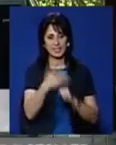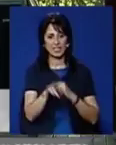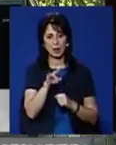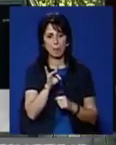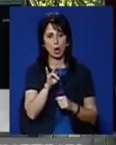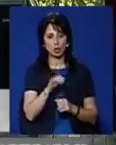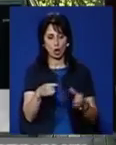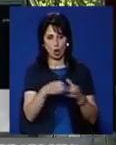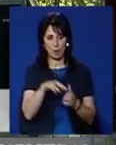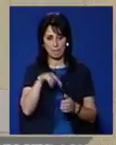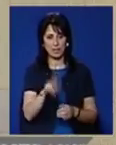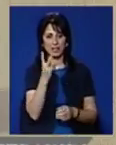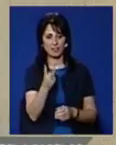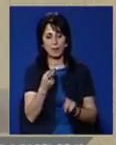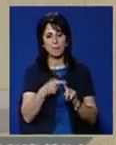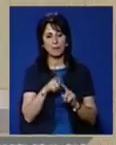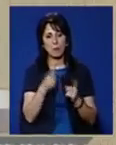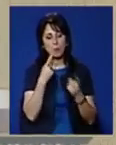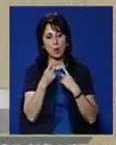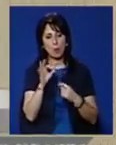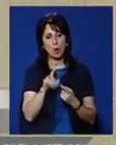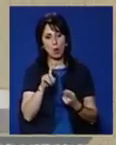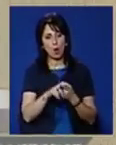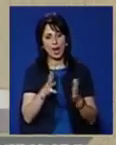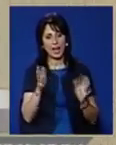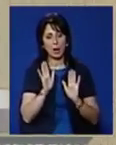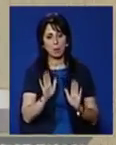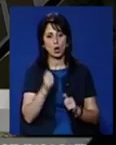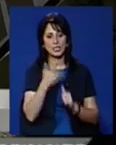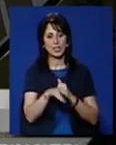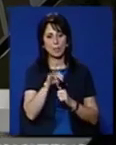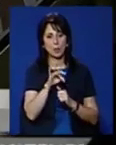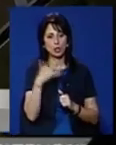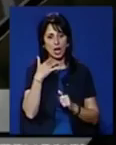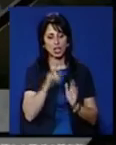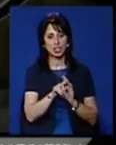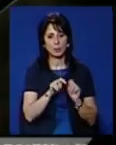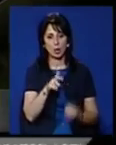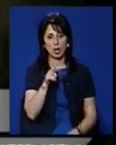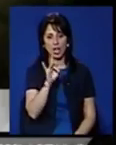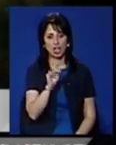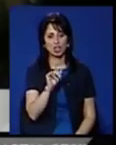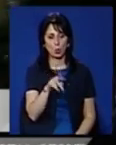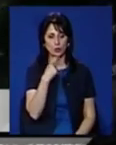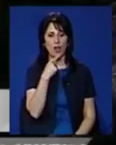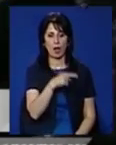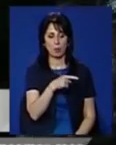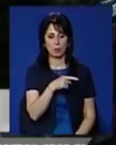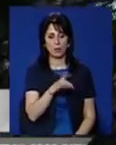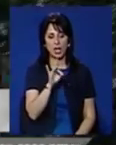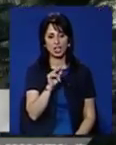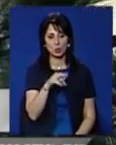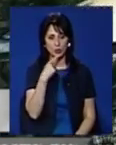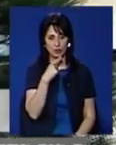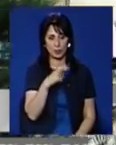ცენტრ-პოინტის და კომპანია კვადრატის მოლაპარაკებებთან დაკავშირებით ღია ჯერ მხოლოდ ცენტრ-პოინტ აჭარის დამფუძნებელი გურამ რჩეულიშვილი საუბრობს.